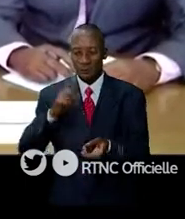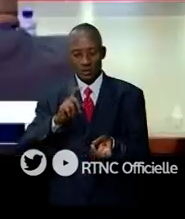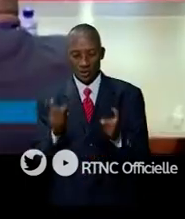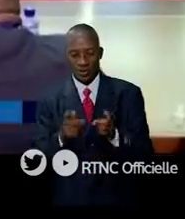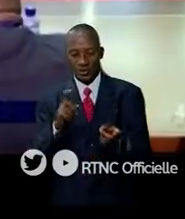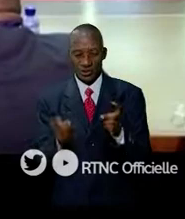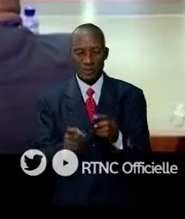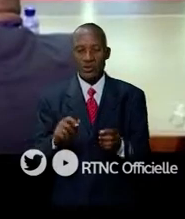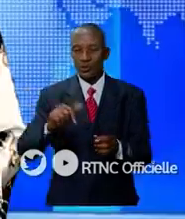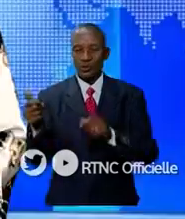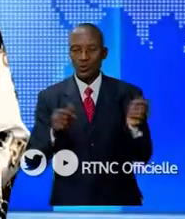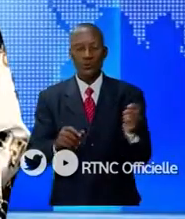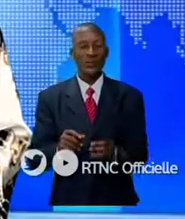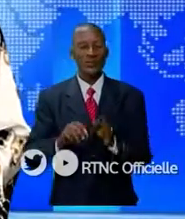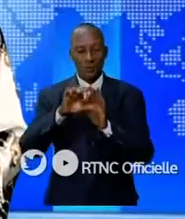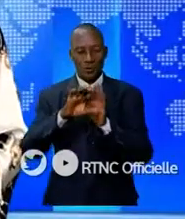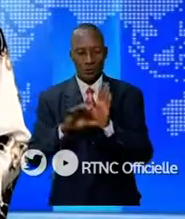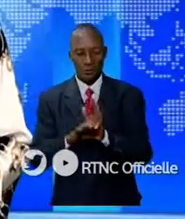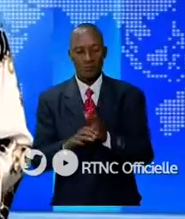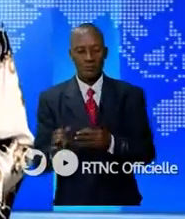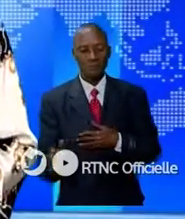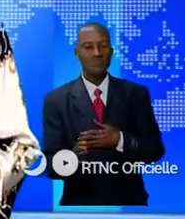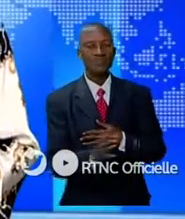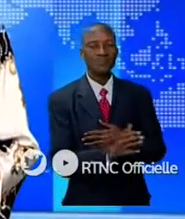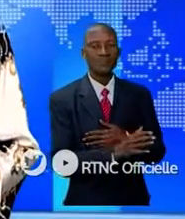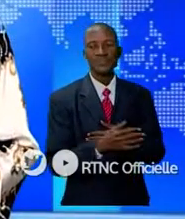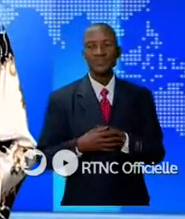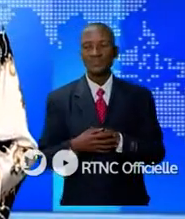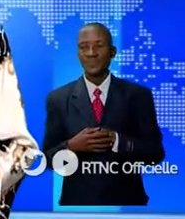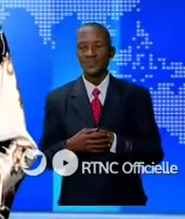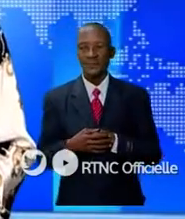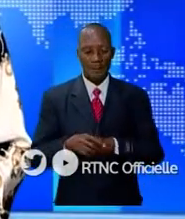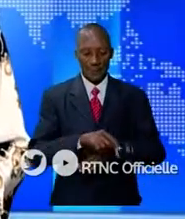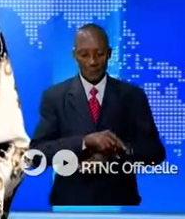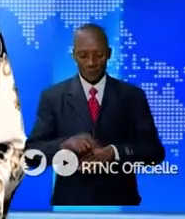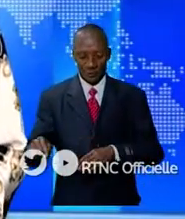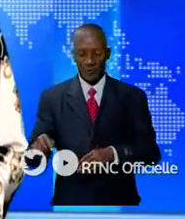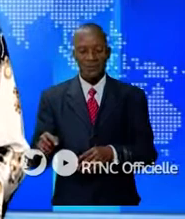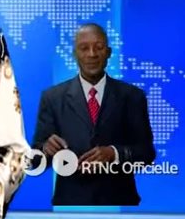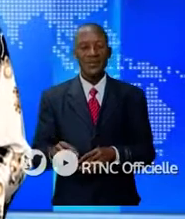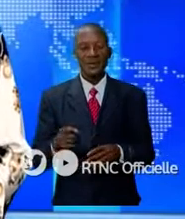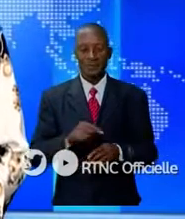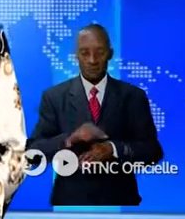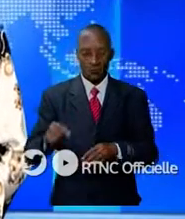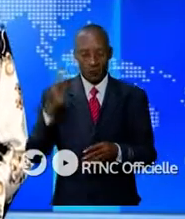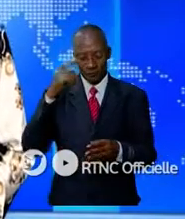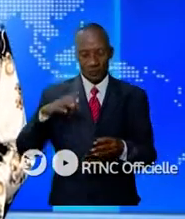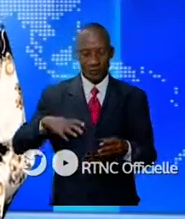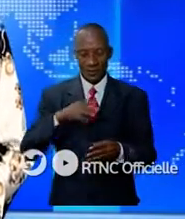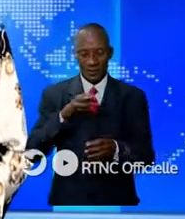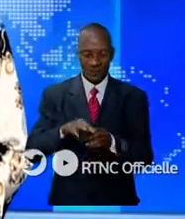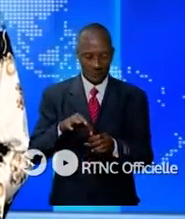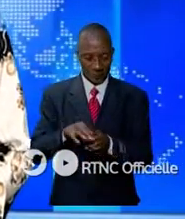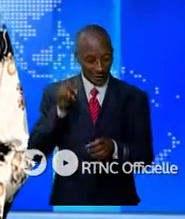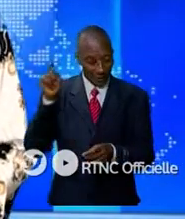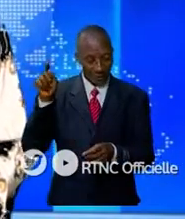dispositions de la Constitution. Direction siège de la centrale électorale où les autorités de la CENI ont échangé avec